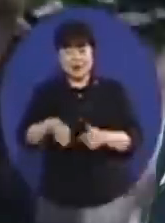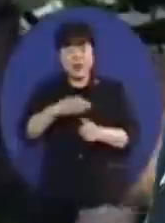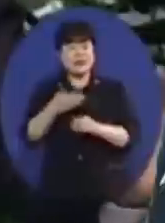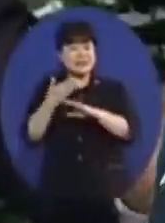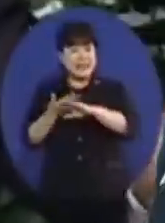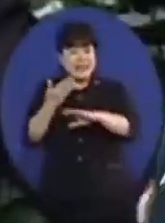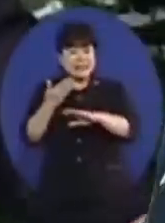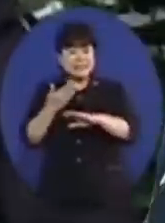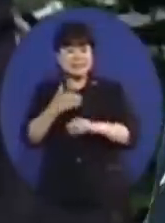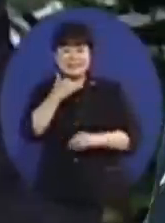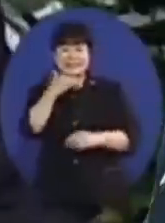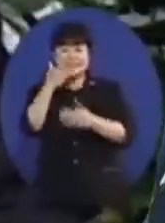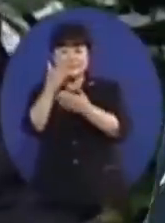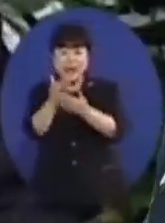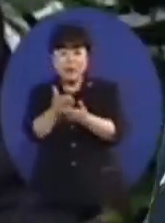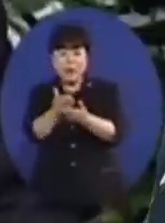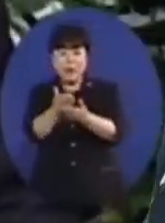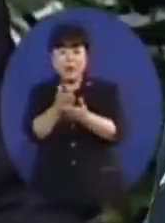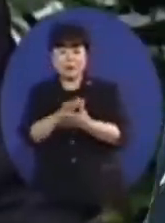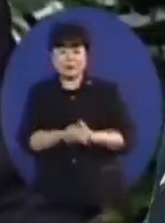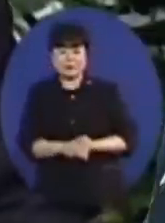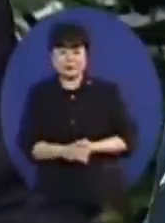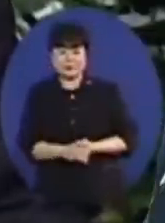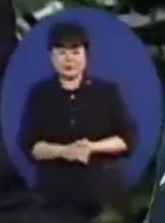환경이 달라지기를 기다리지 마십시오